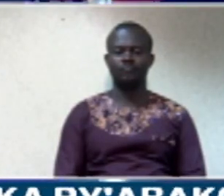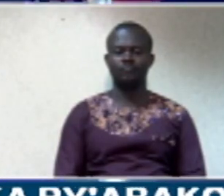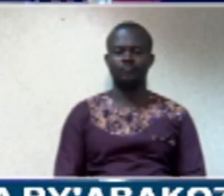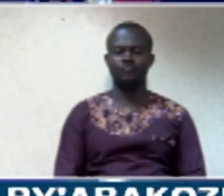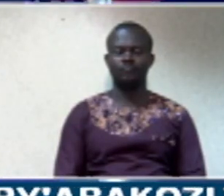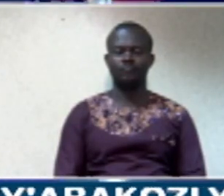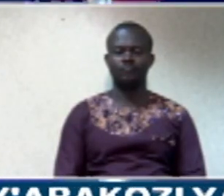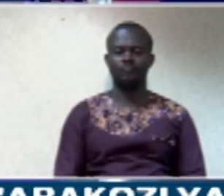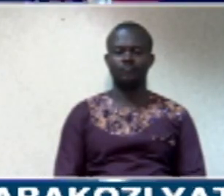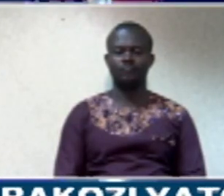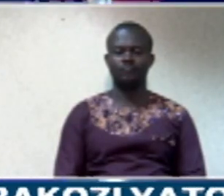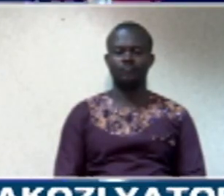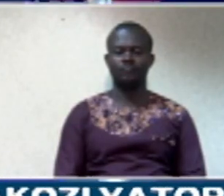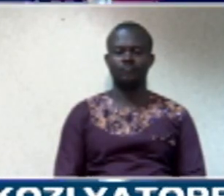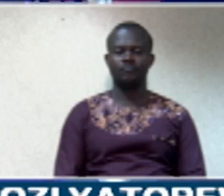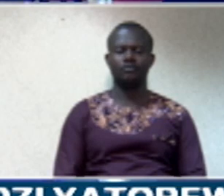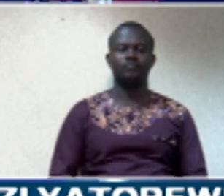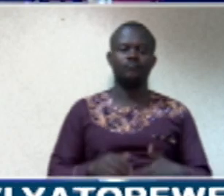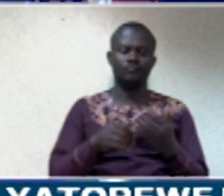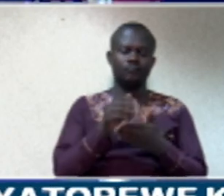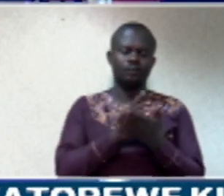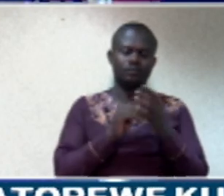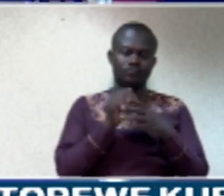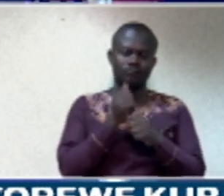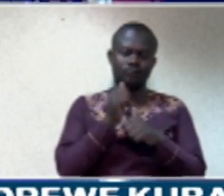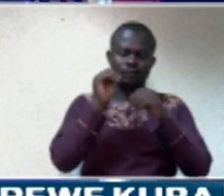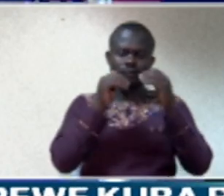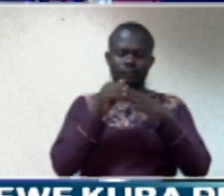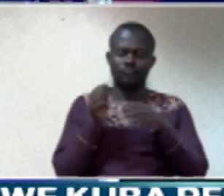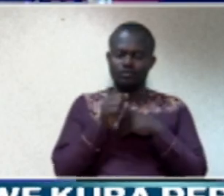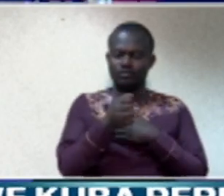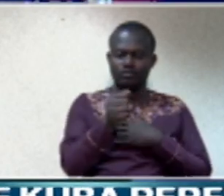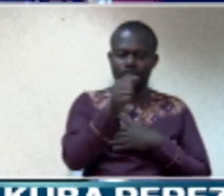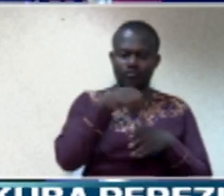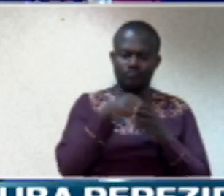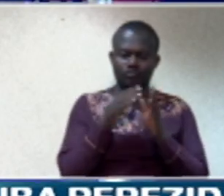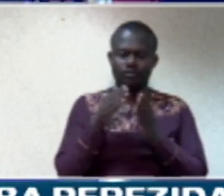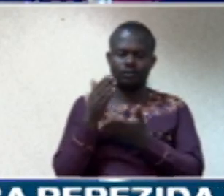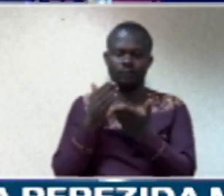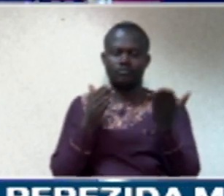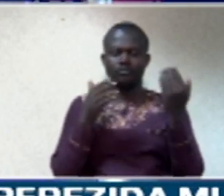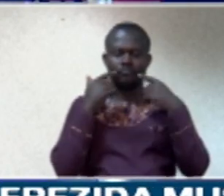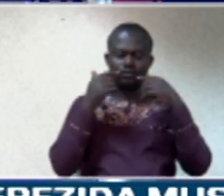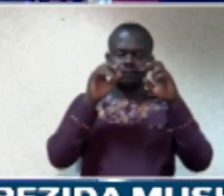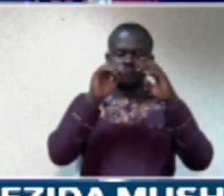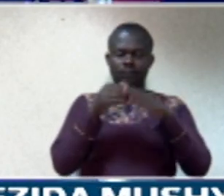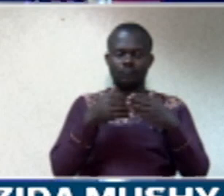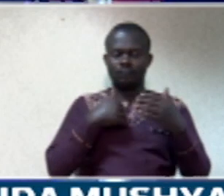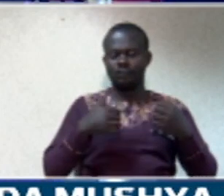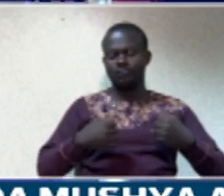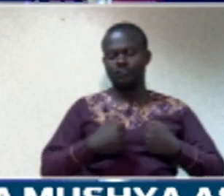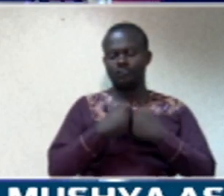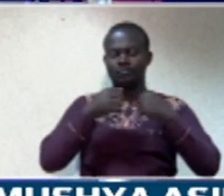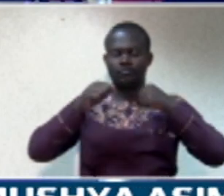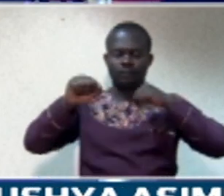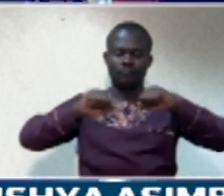Nyagatare tunyarukire ni Rubavu aho bamwe mu bakora mu rwego rw'ubukerarugendo mugi wa Rubavu bavuga ko bagizwe ingaruka